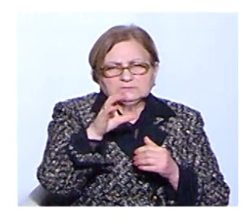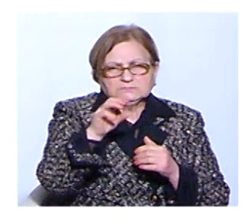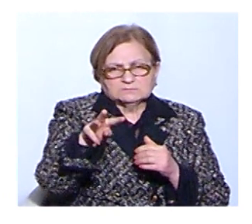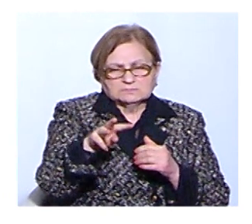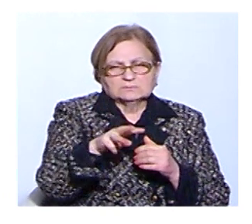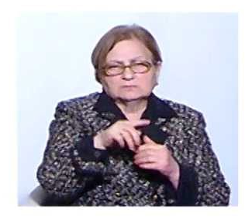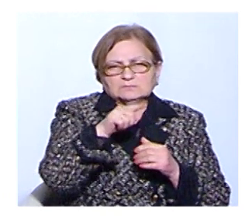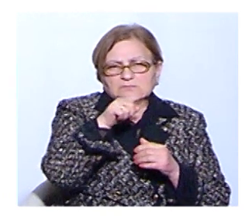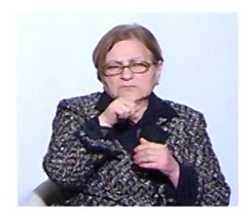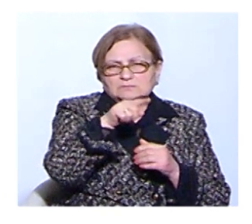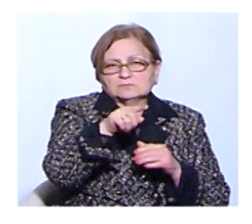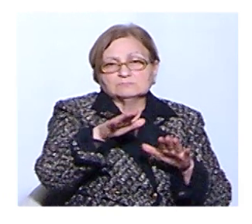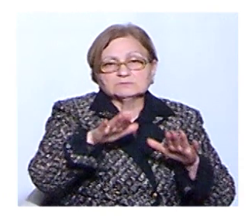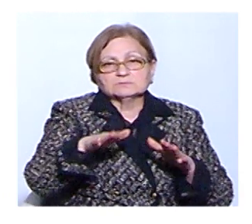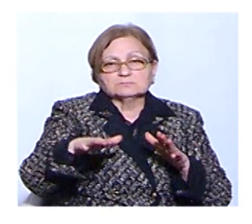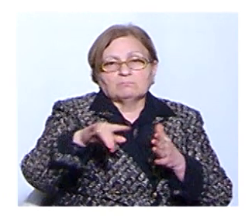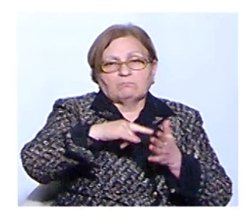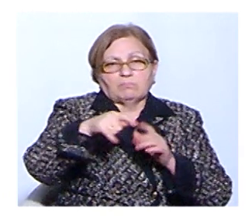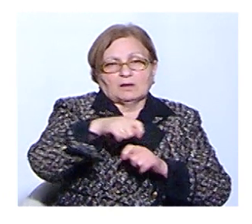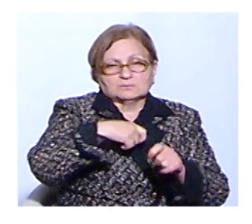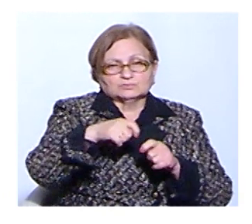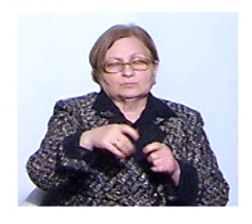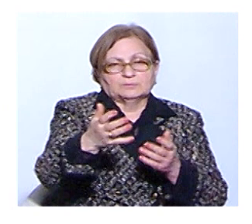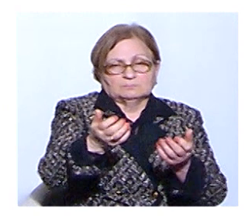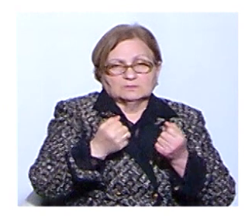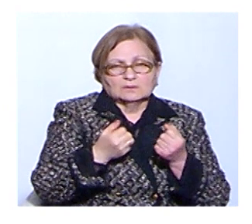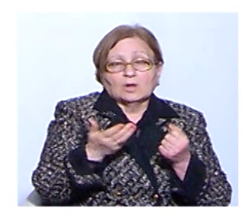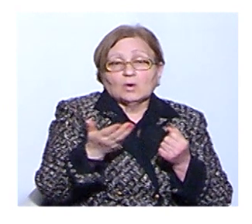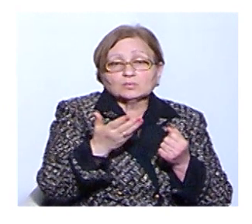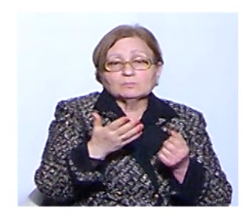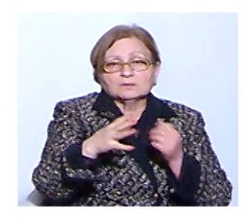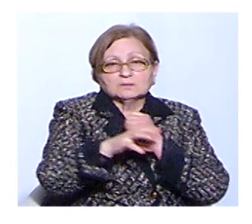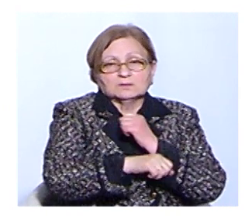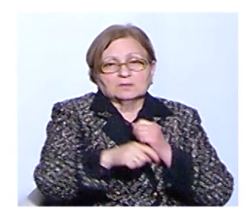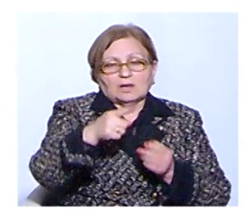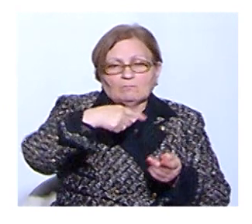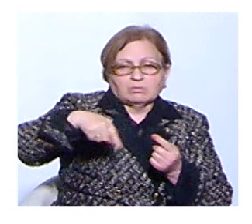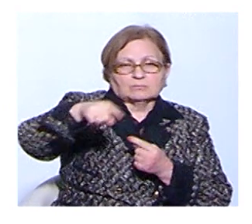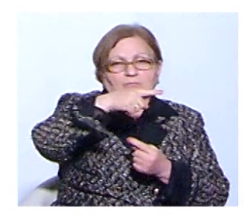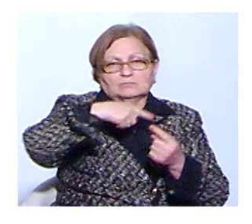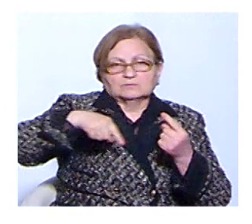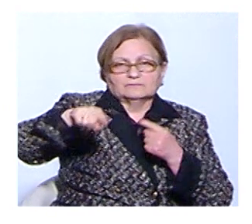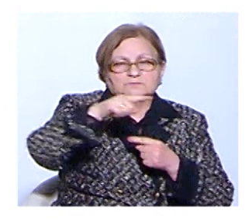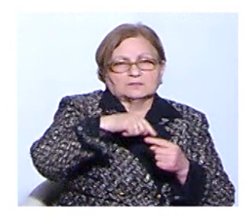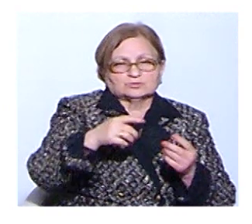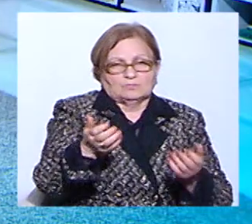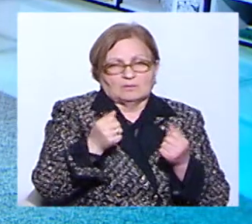იპოვეთ იმ სხეულის ზედაპირის ფართობი და მოცულობა, რომელიც მიიღება ამ სამკუთხედის ბრუნვით ფუძის გარშემო.